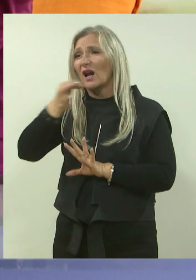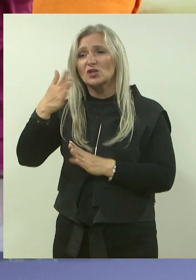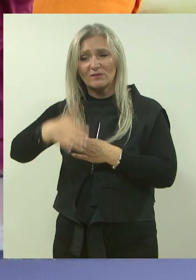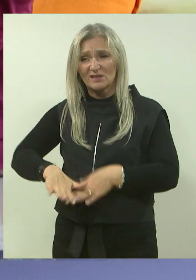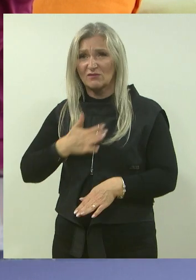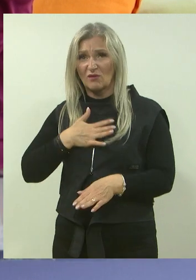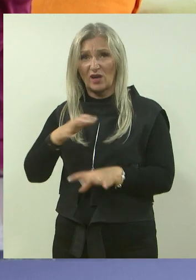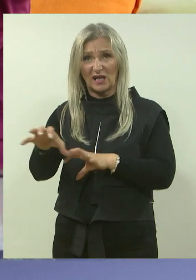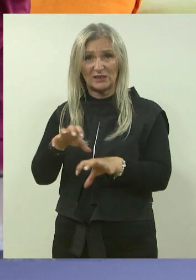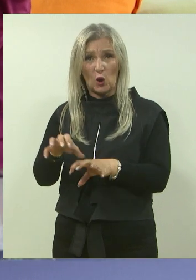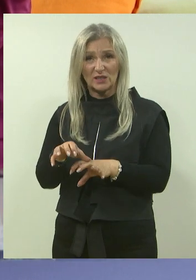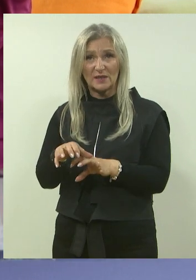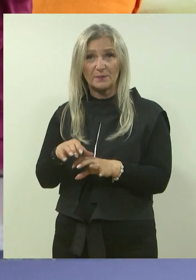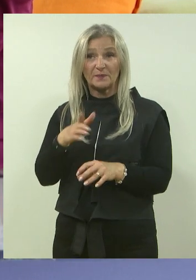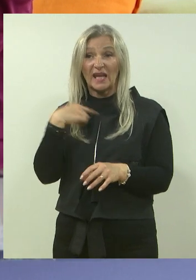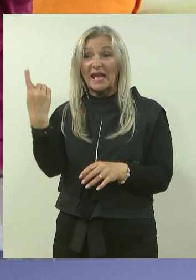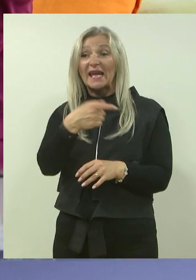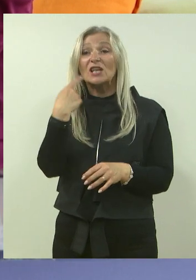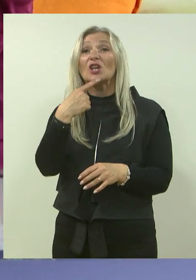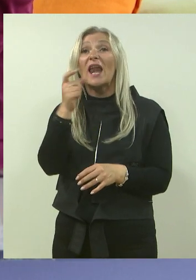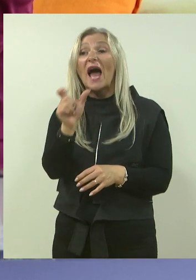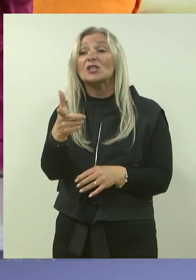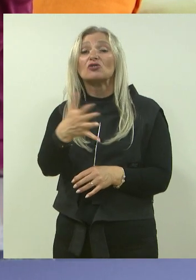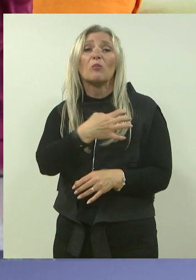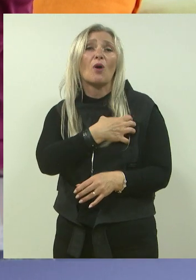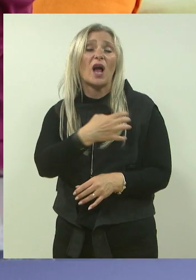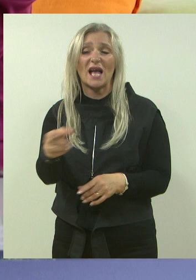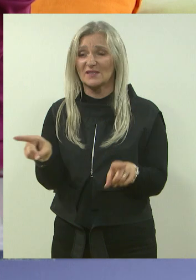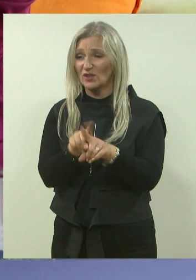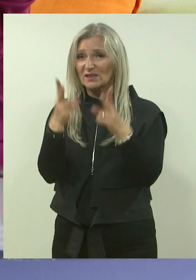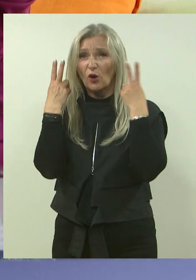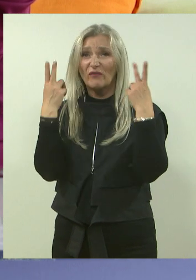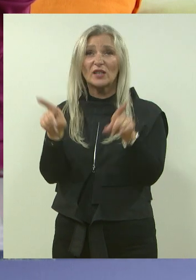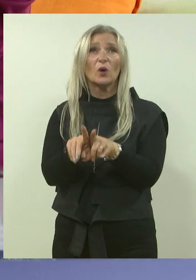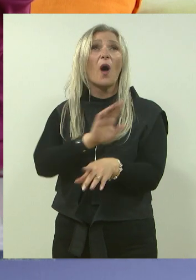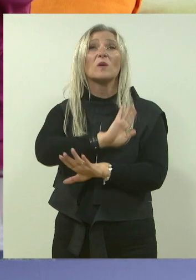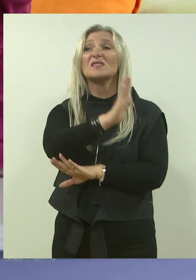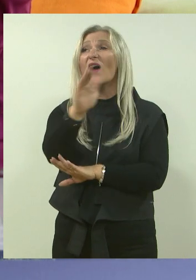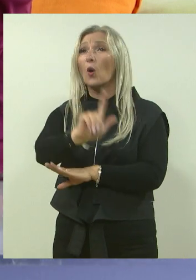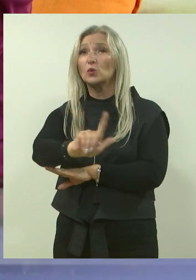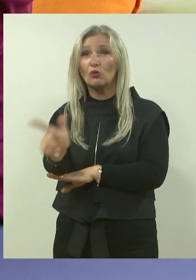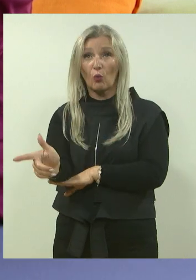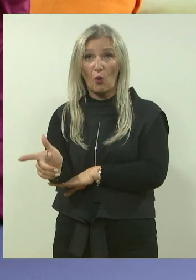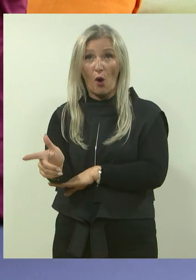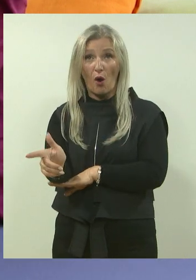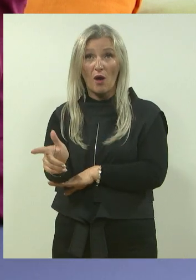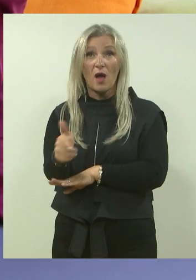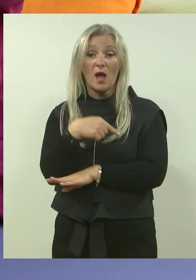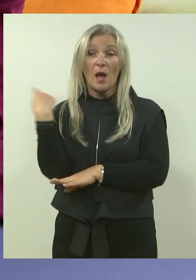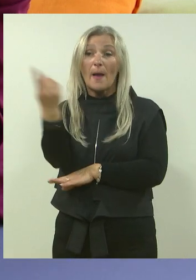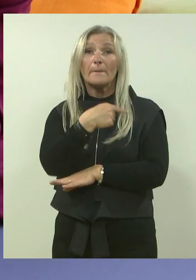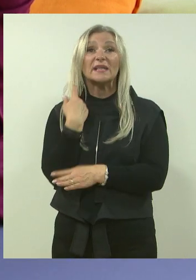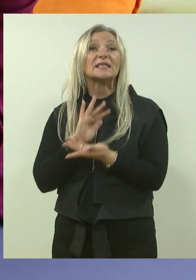svojih radionica da je naše narječje bogatstvo i da je jednako vrijedno kao i svako drugo i mi